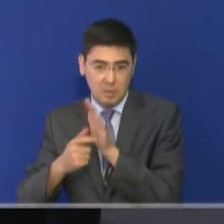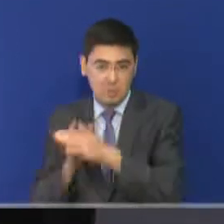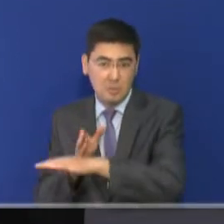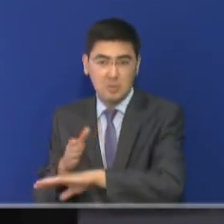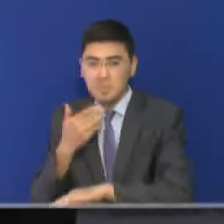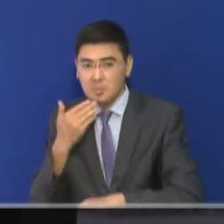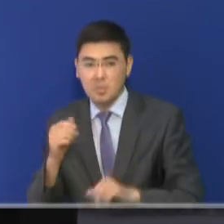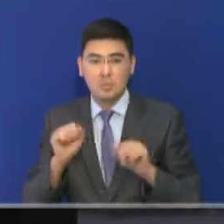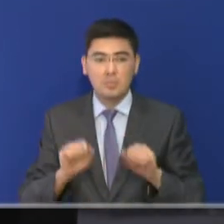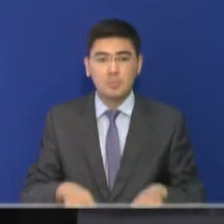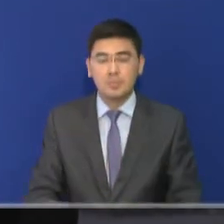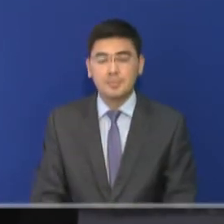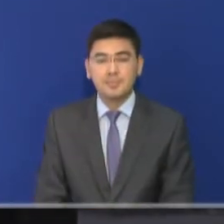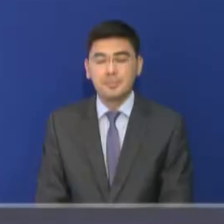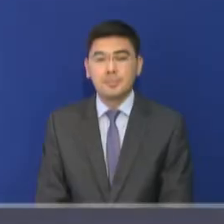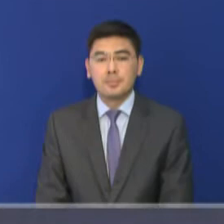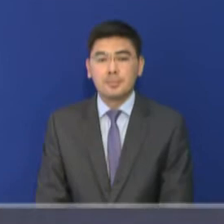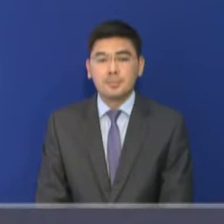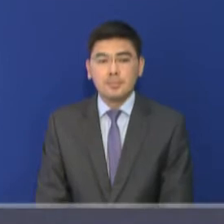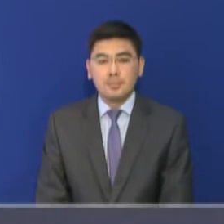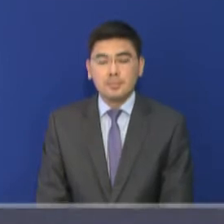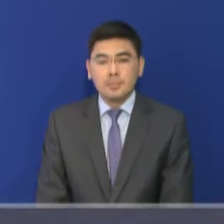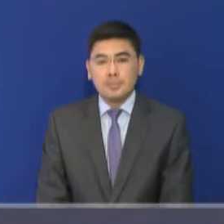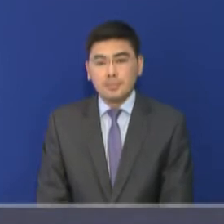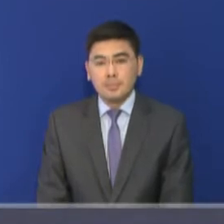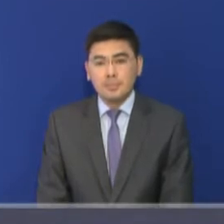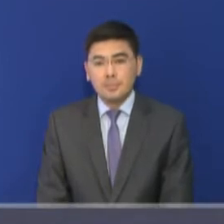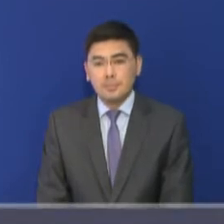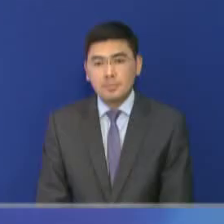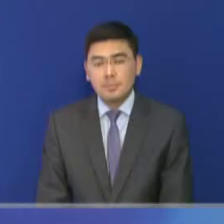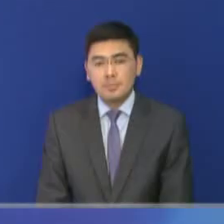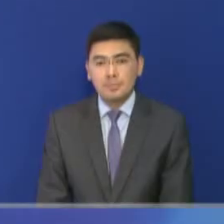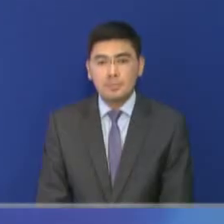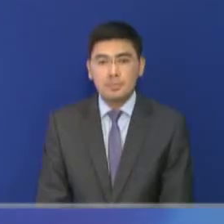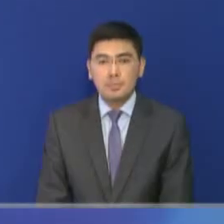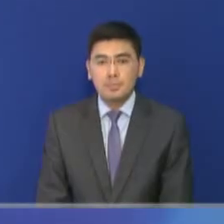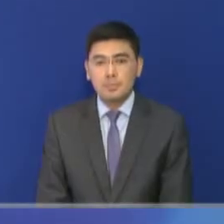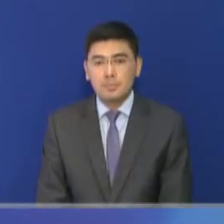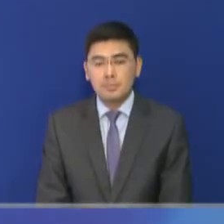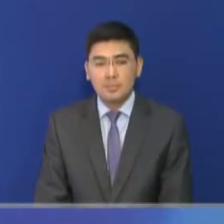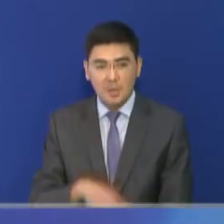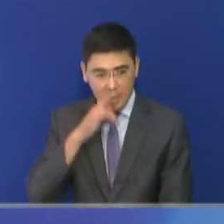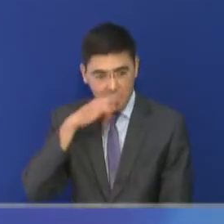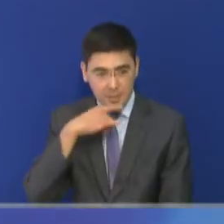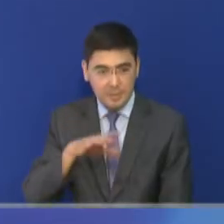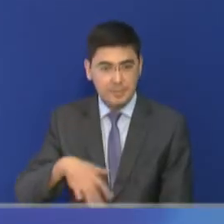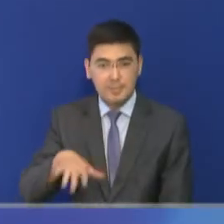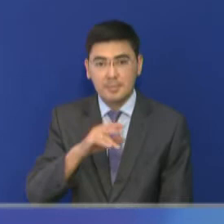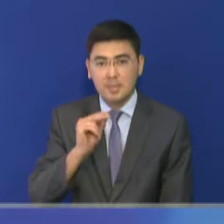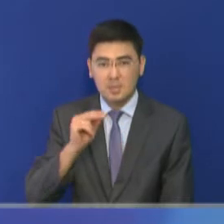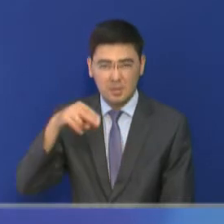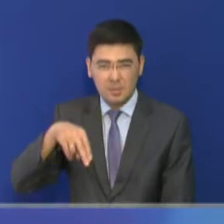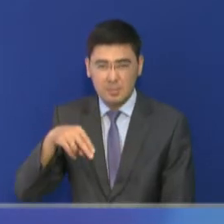кабинеттен алуға болады. Гүлназ Қаукен, Елжан Мағзумов, Семей телеарнасы. Елімізде төтенше жағдайдың